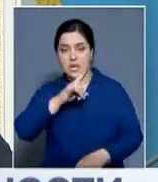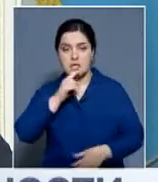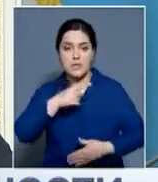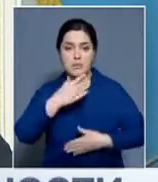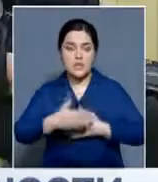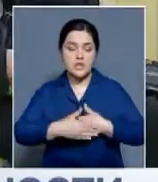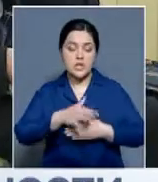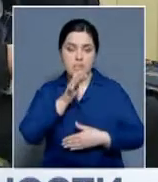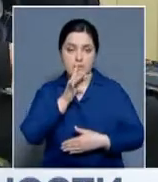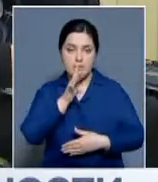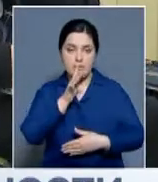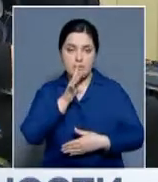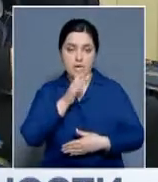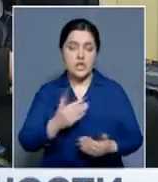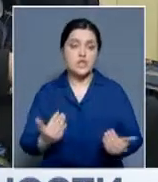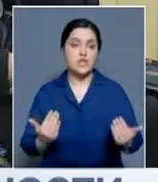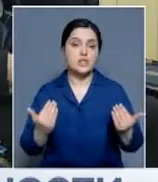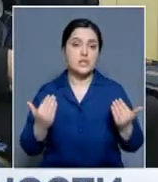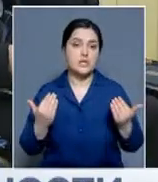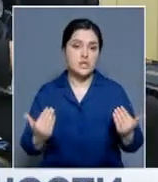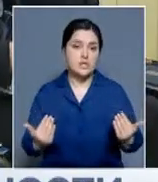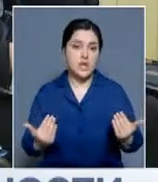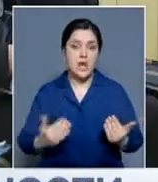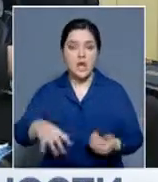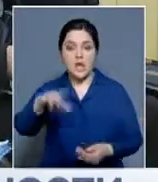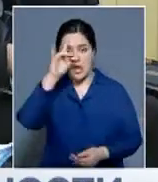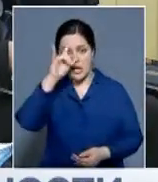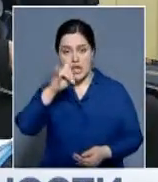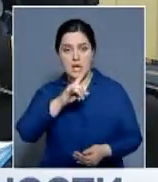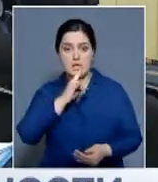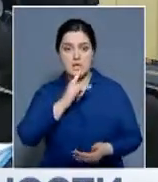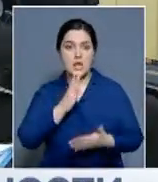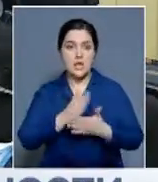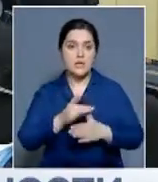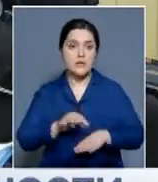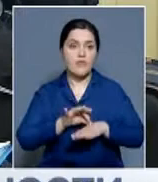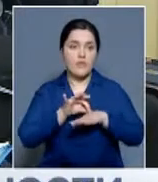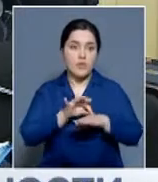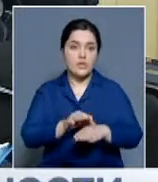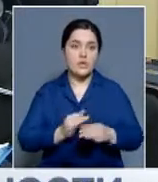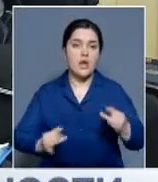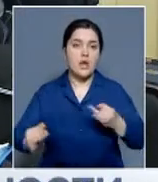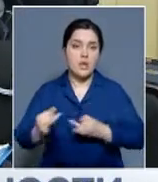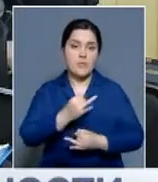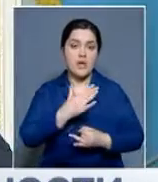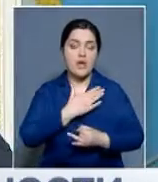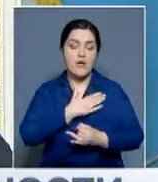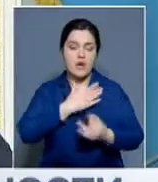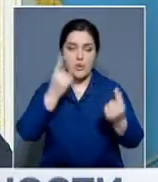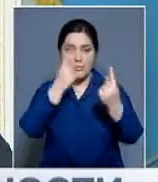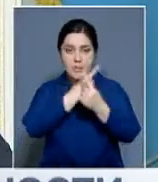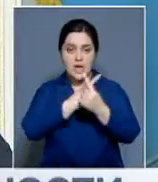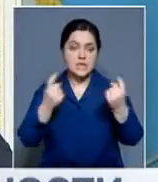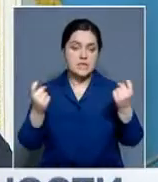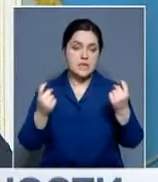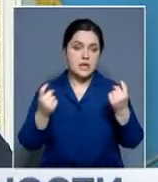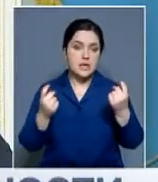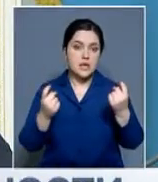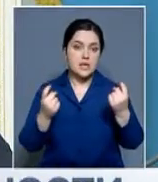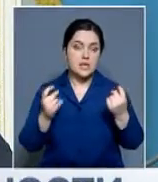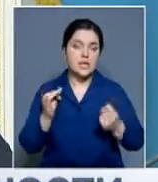предстоящий период. Сейчас страна находится в ходе обсуждения моего послания